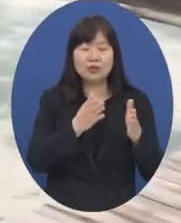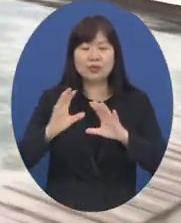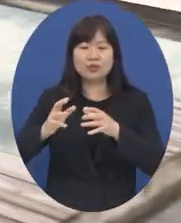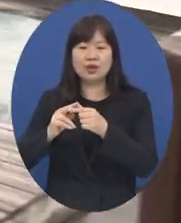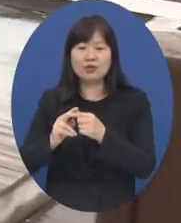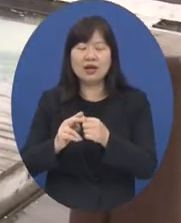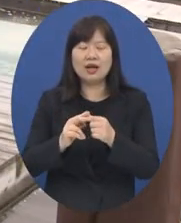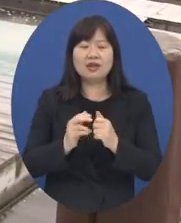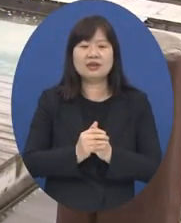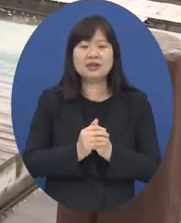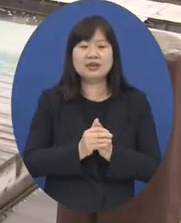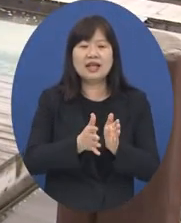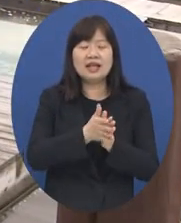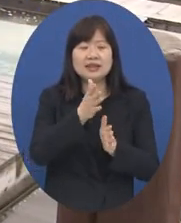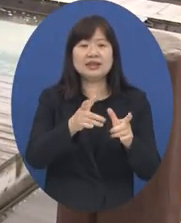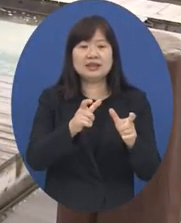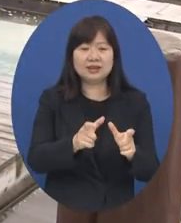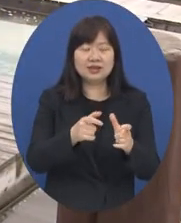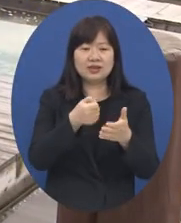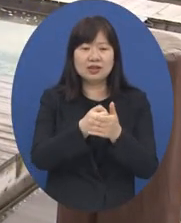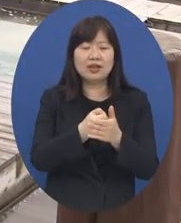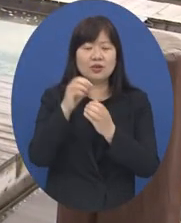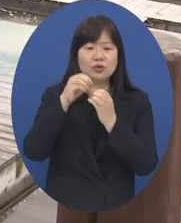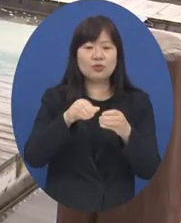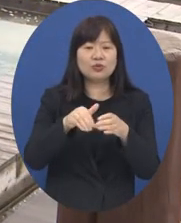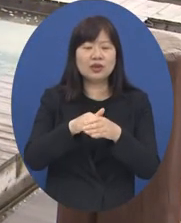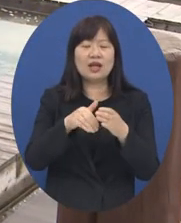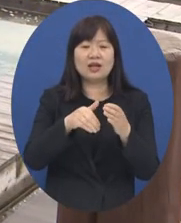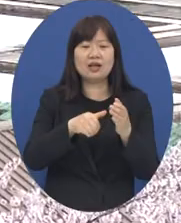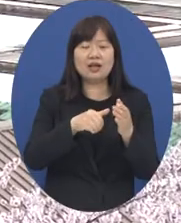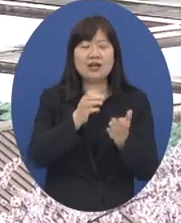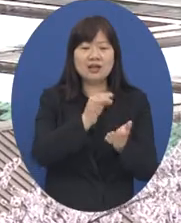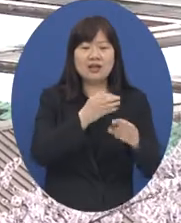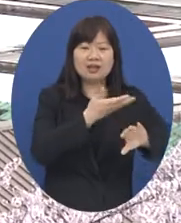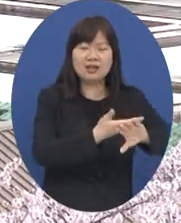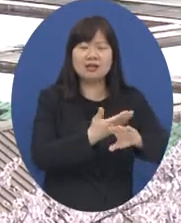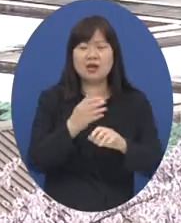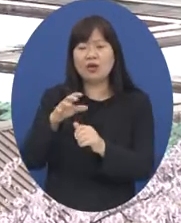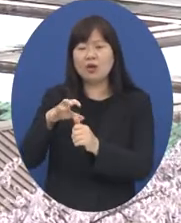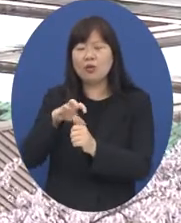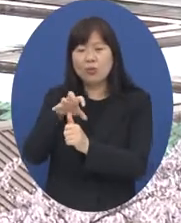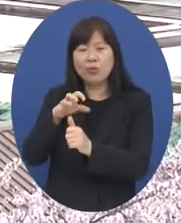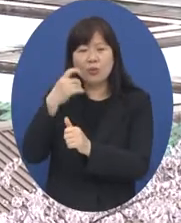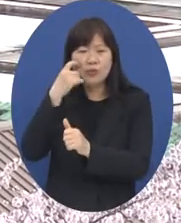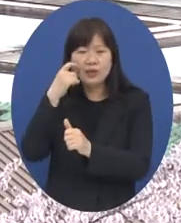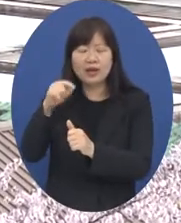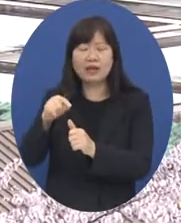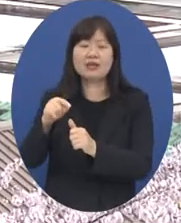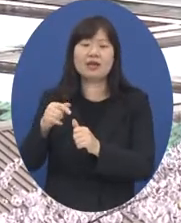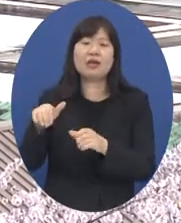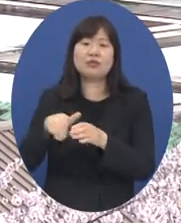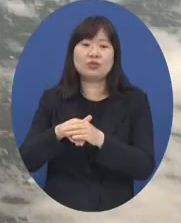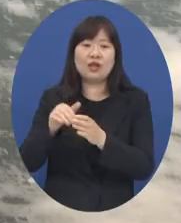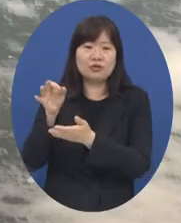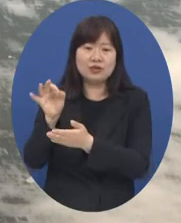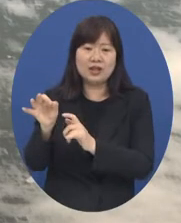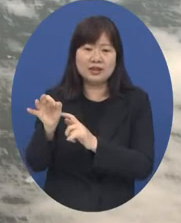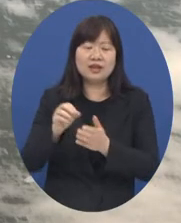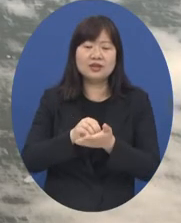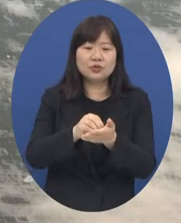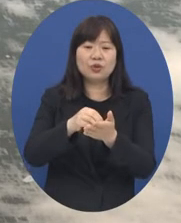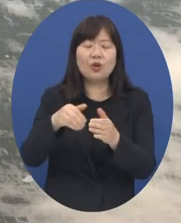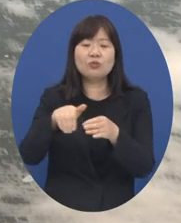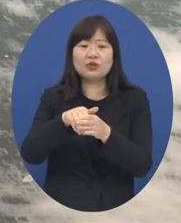국가와 시도 지정문화재로 관리하는 전통 문화유산과 달리 마땅히 보호할 방법이 없는 도내 문화유산을 경기도 등록문화재로